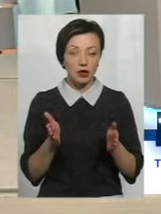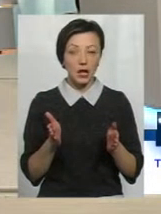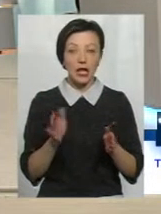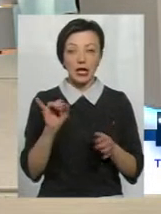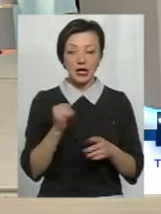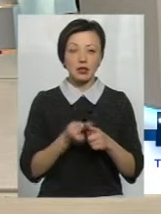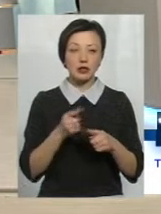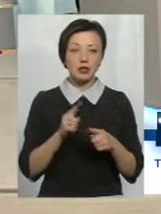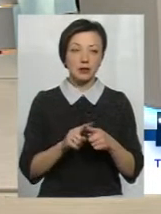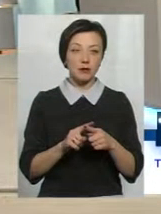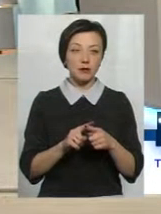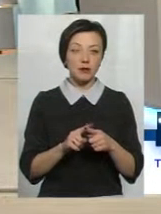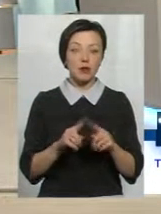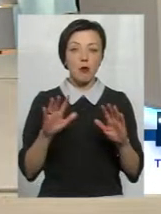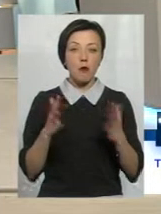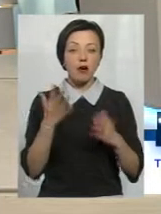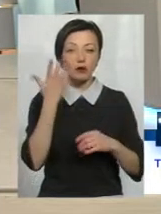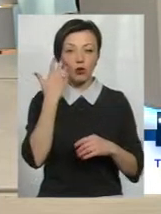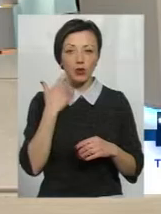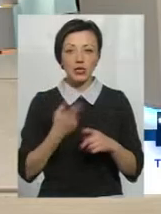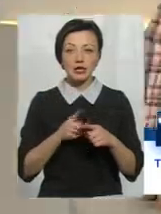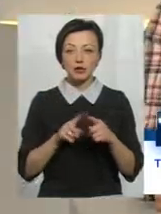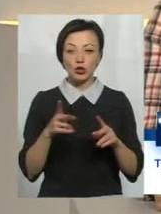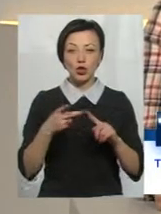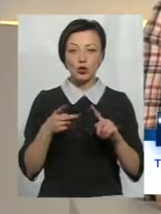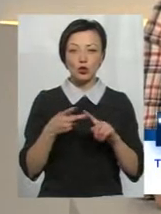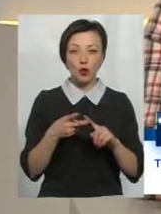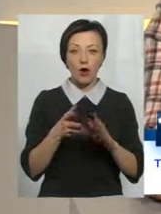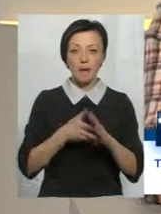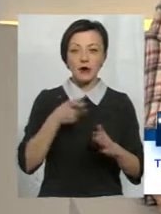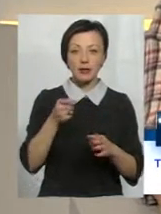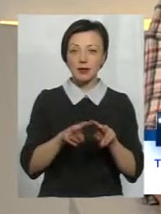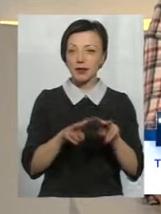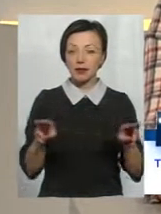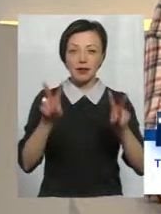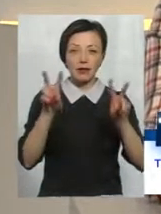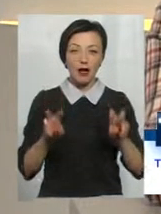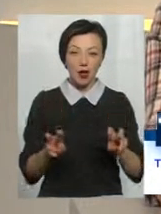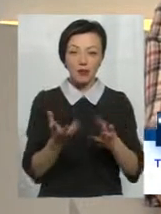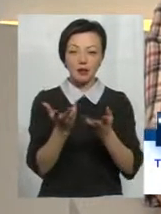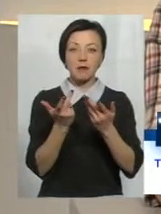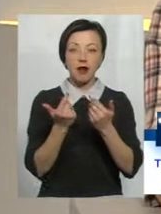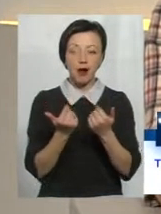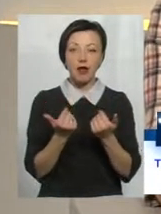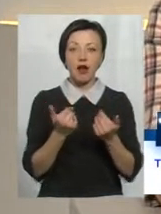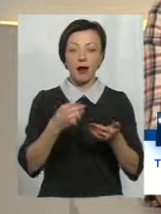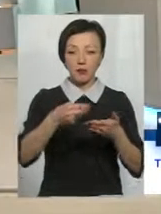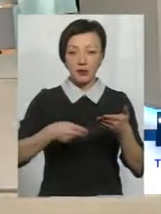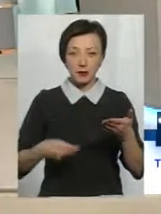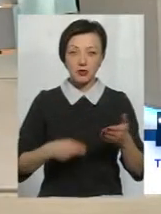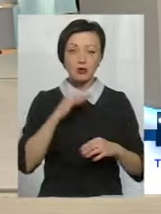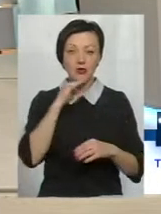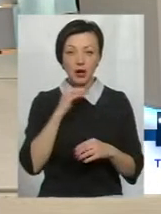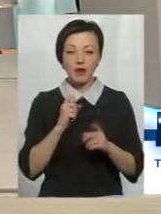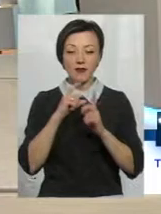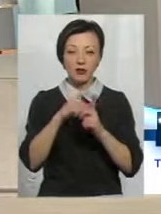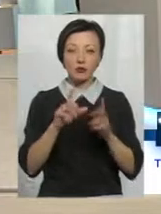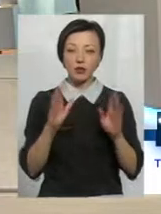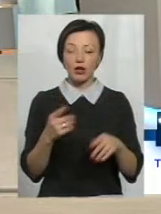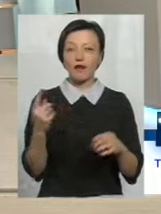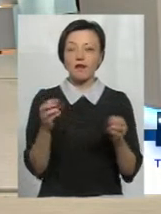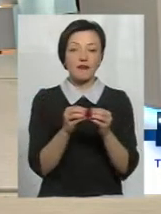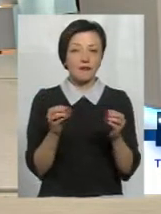оце... Оцей момент, коли це вже буде друга петиція, яка з тою самою темою набрала кількість голосів, але знову ж таки відповідь буде